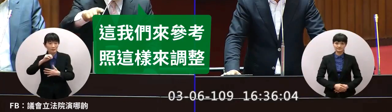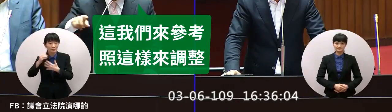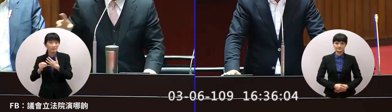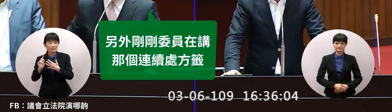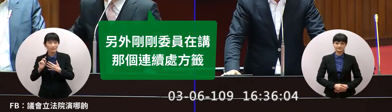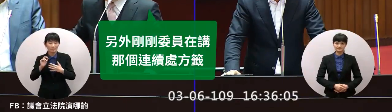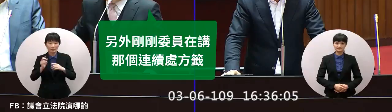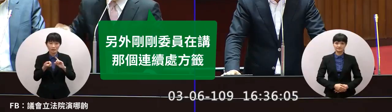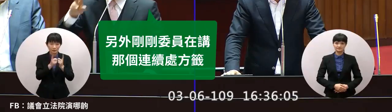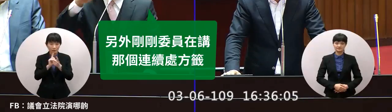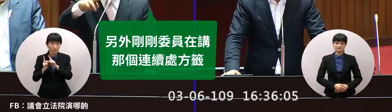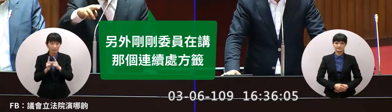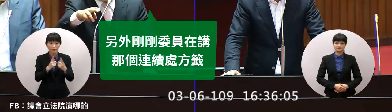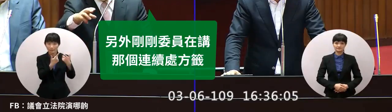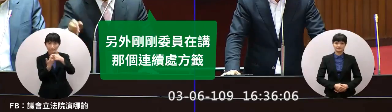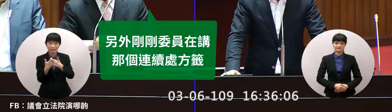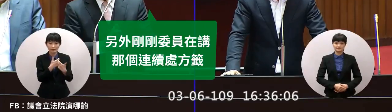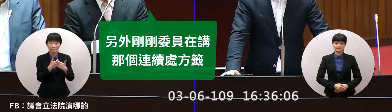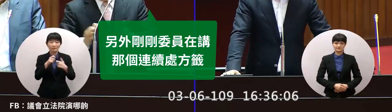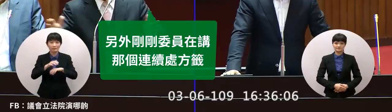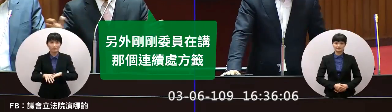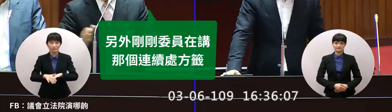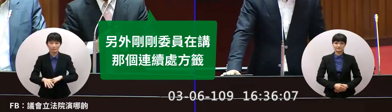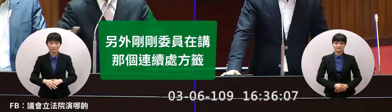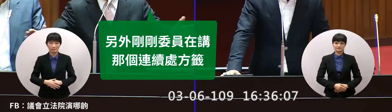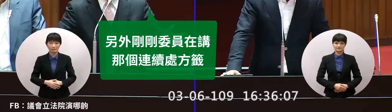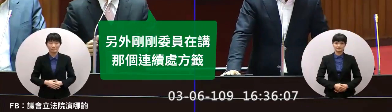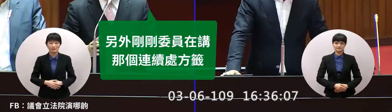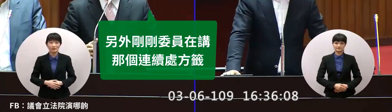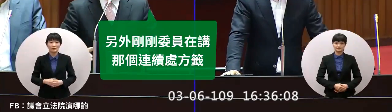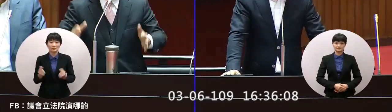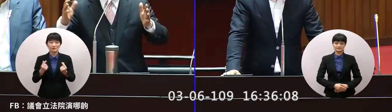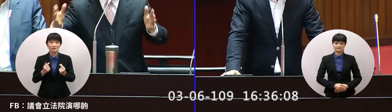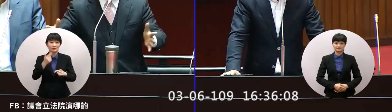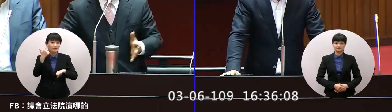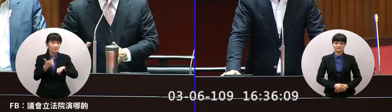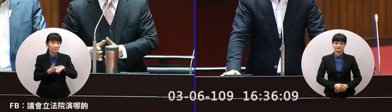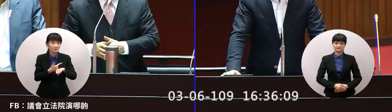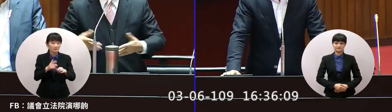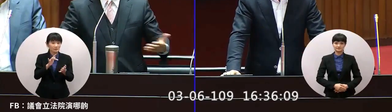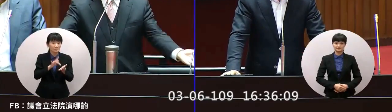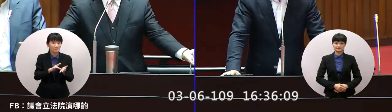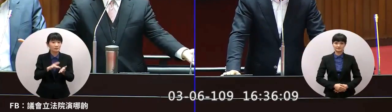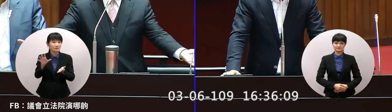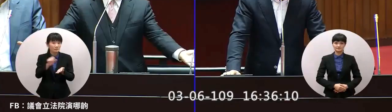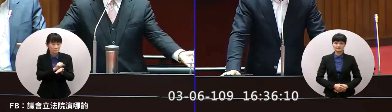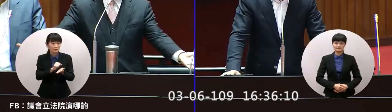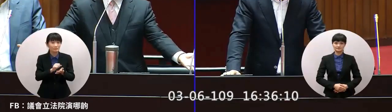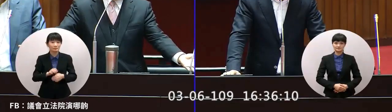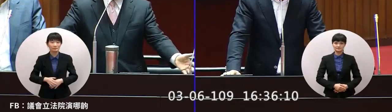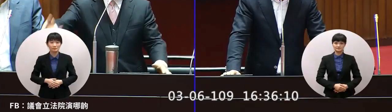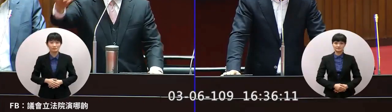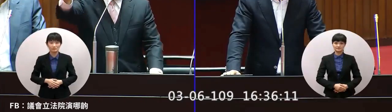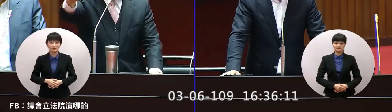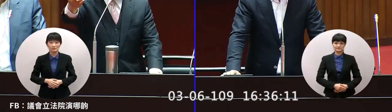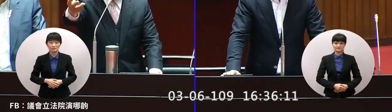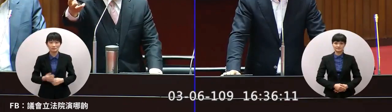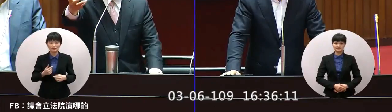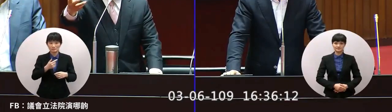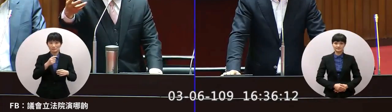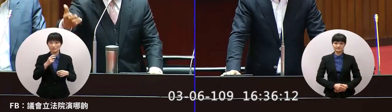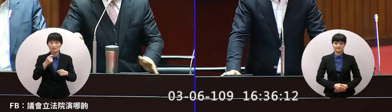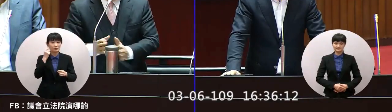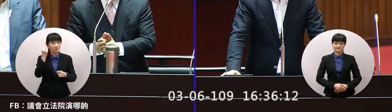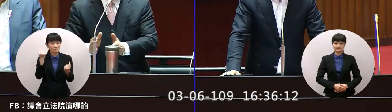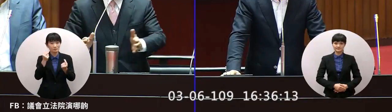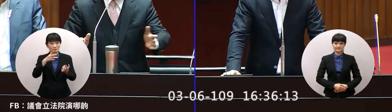调整啦。另外，拄则委员在讲，迄、那个连续住房间是毋是会当，阿都即段时间阿三